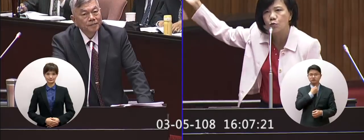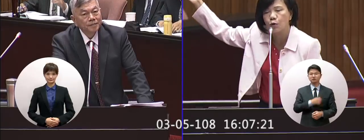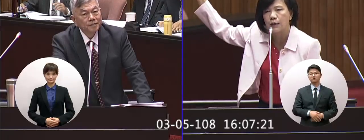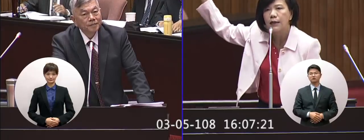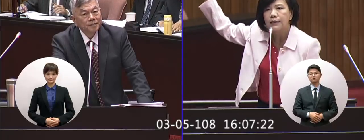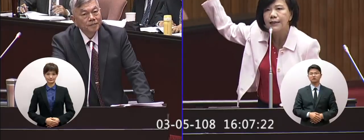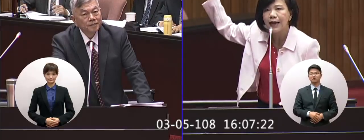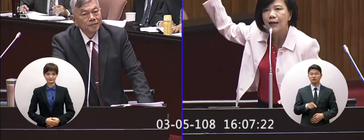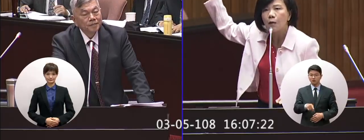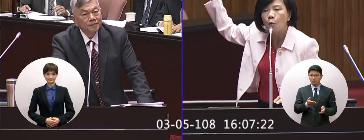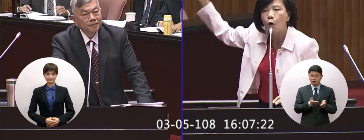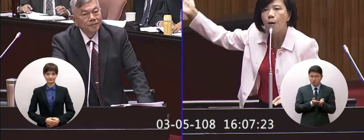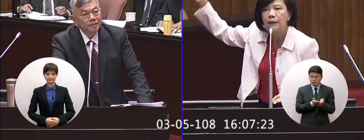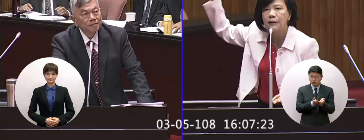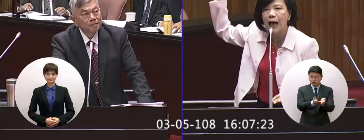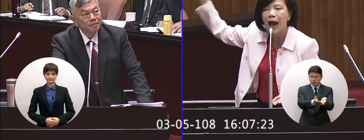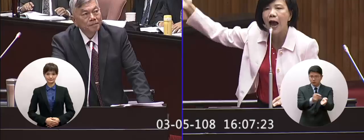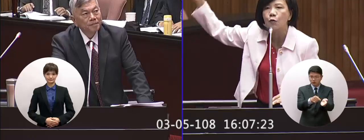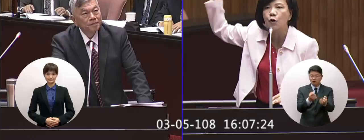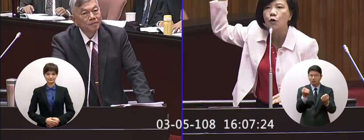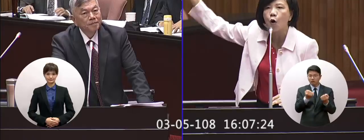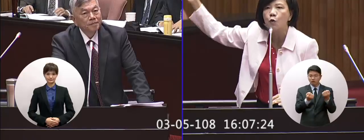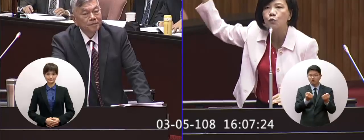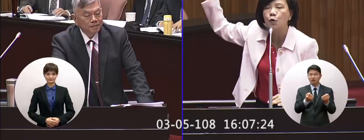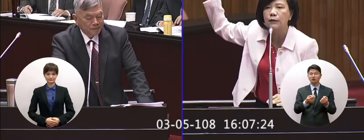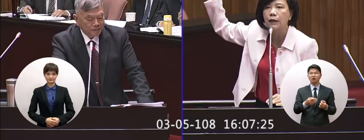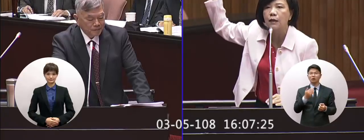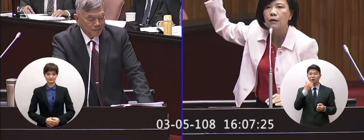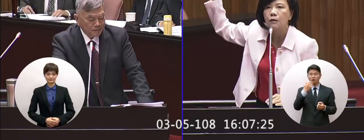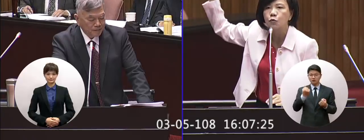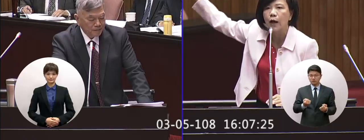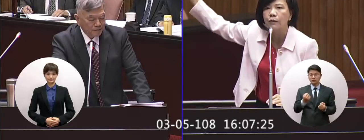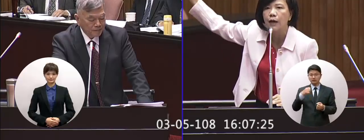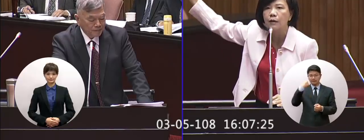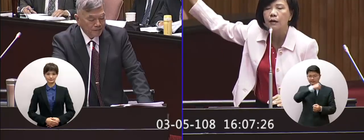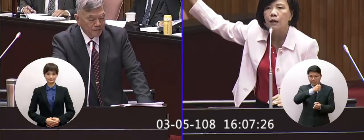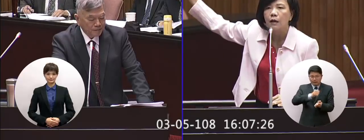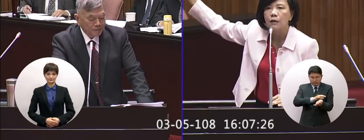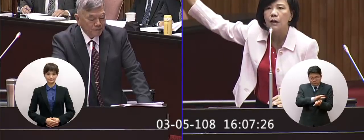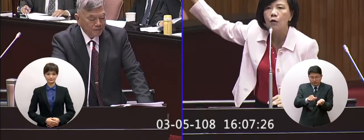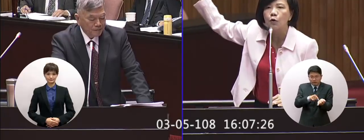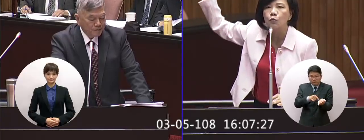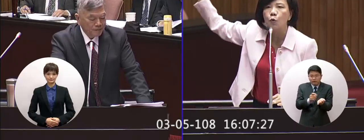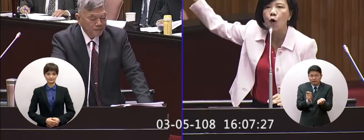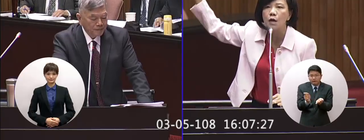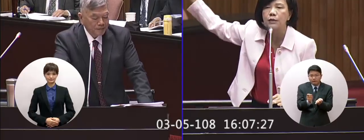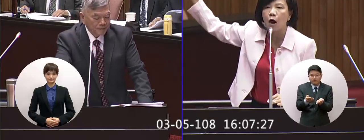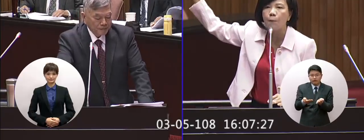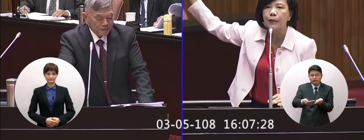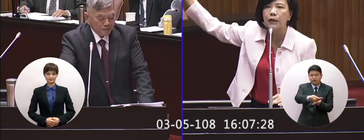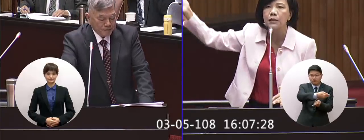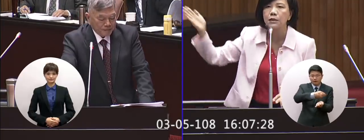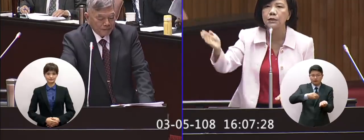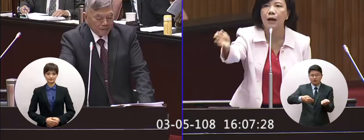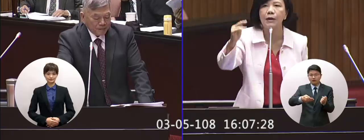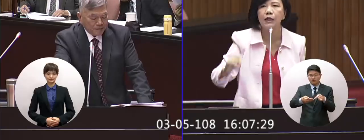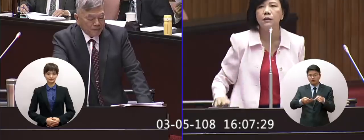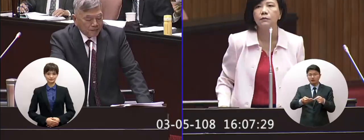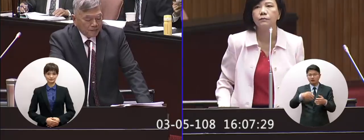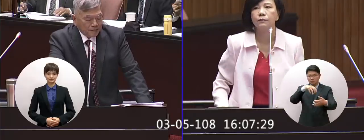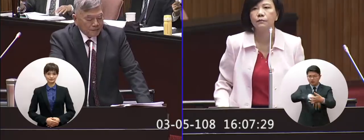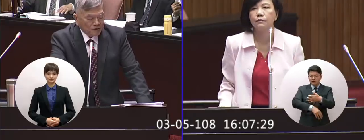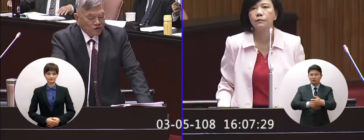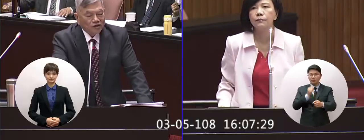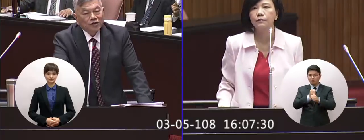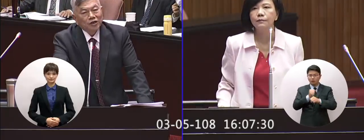船超船在我们的海域工作的船员要有多少比例是台湾